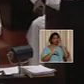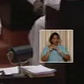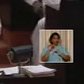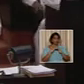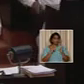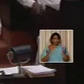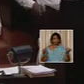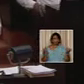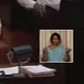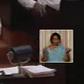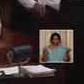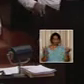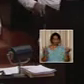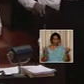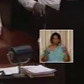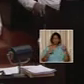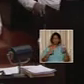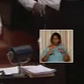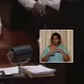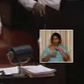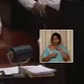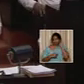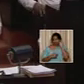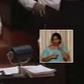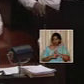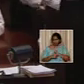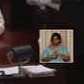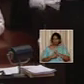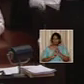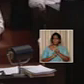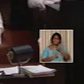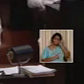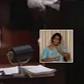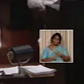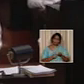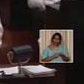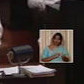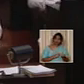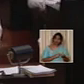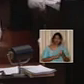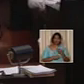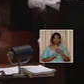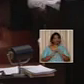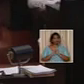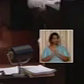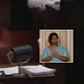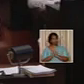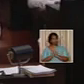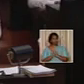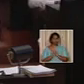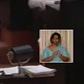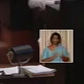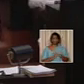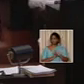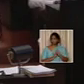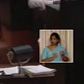वेदपिल विलग्न है मम अहनकमती तमंगे पौद्गलिक वेदमें राजकारी कटितुकर्ण अतरतुर